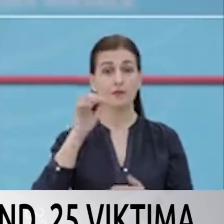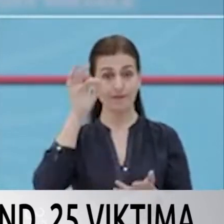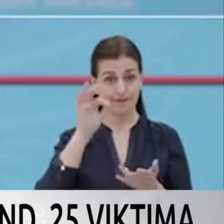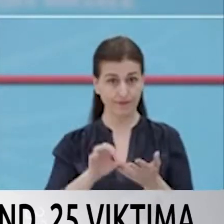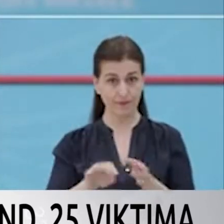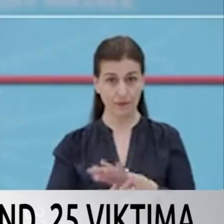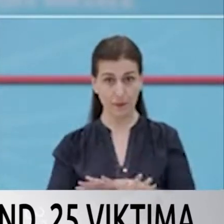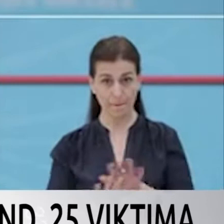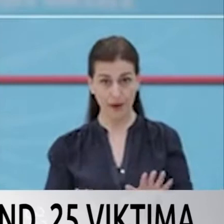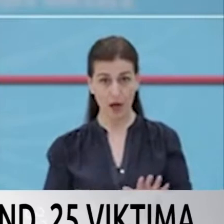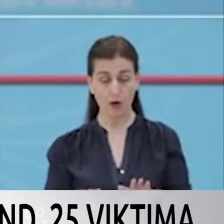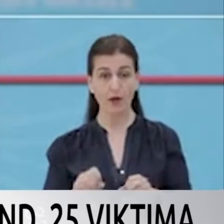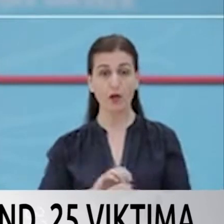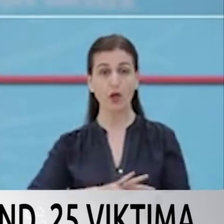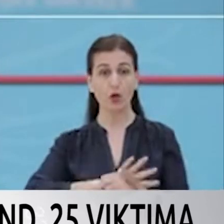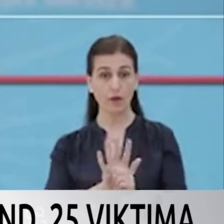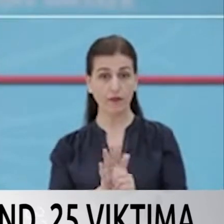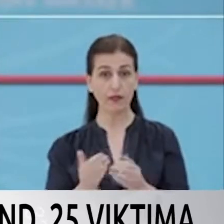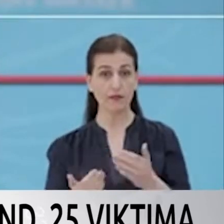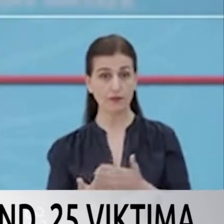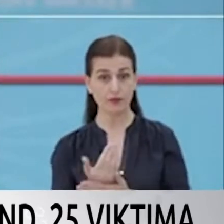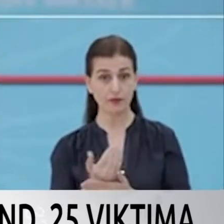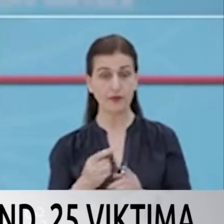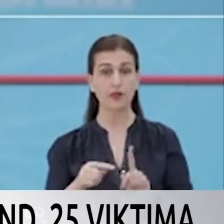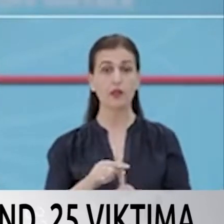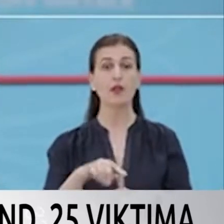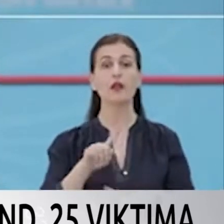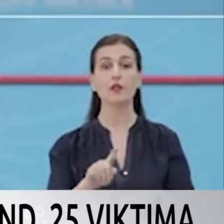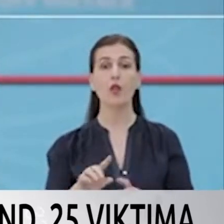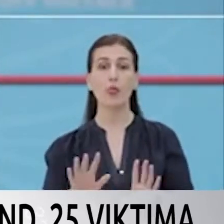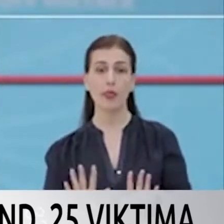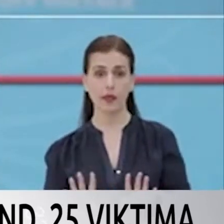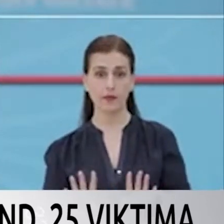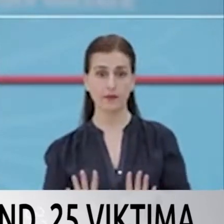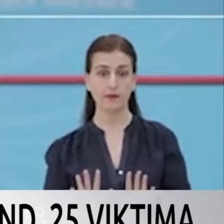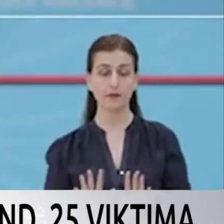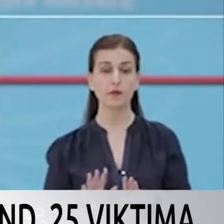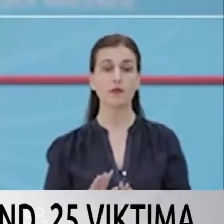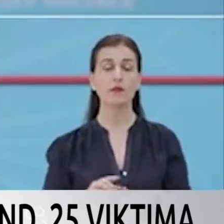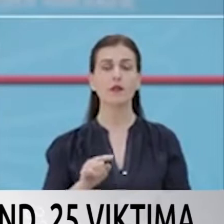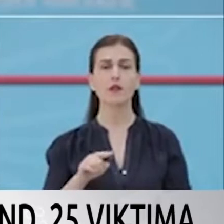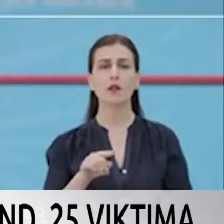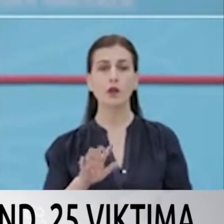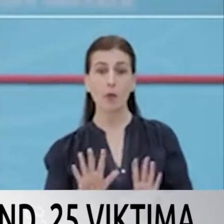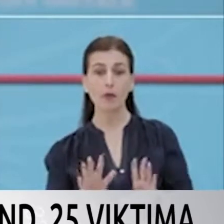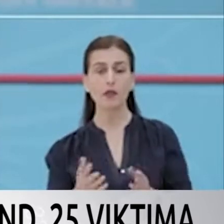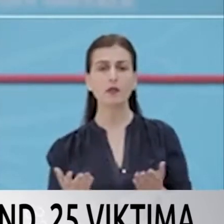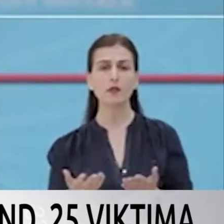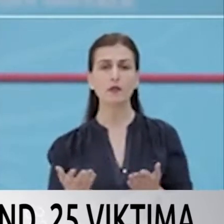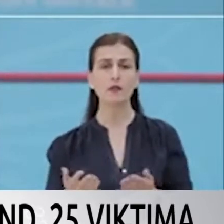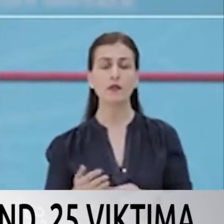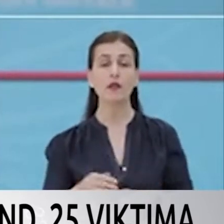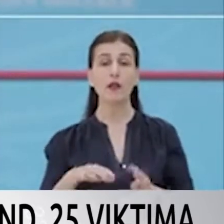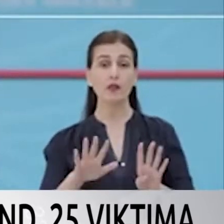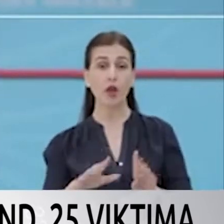rezultat i këti testimi, kanë rezultuar pozitiv 19 persona. Nga të cilët, 11